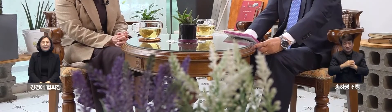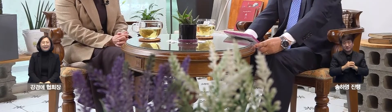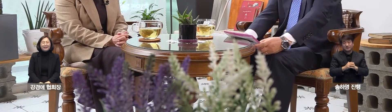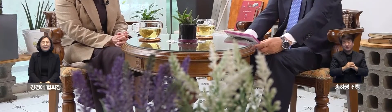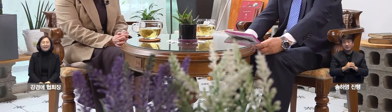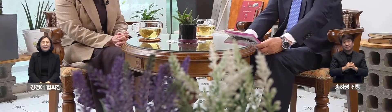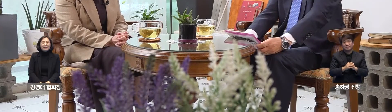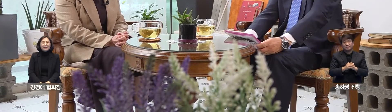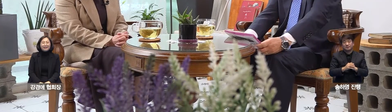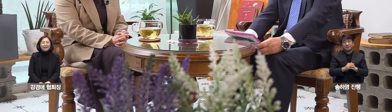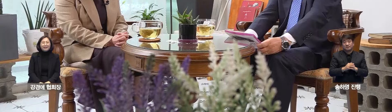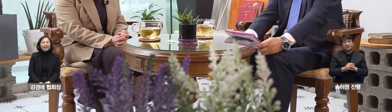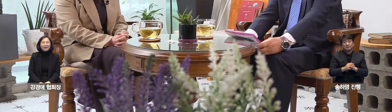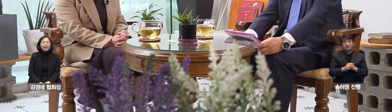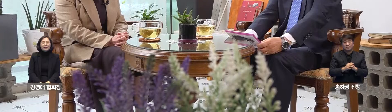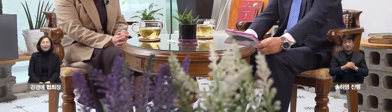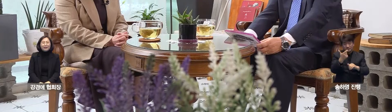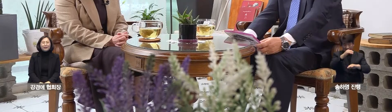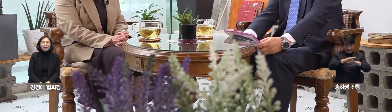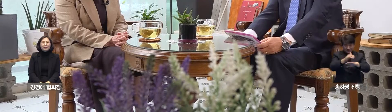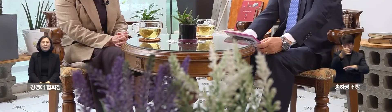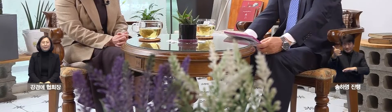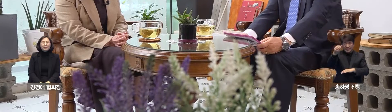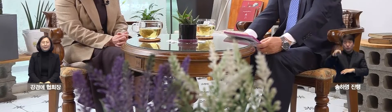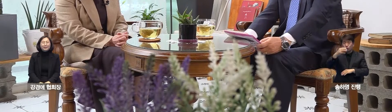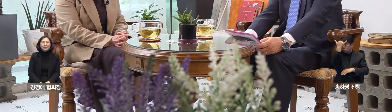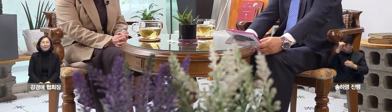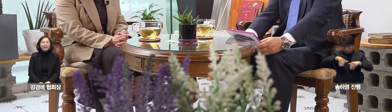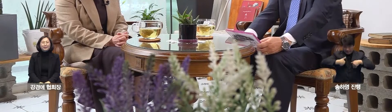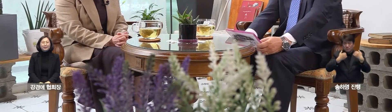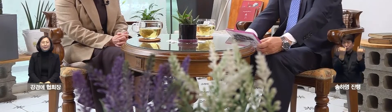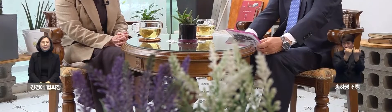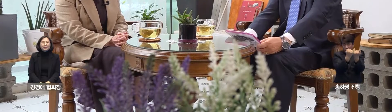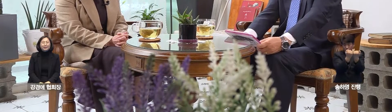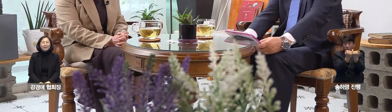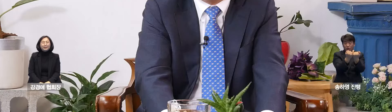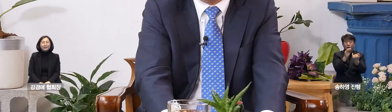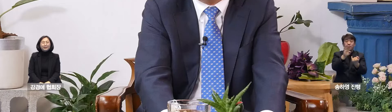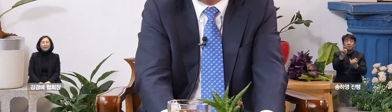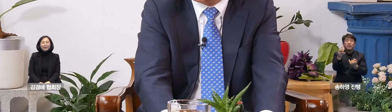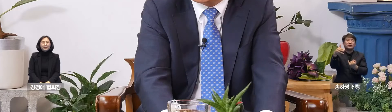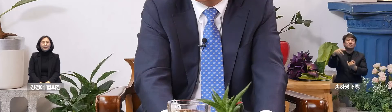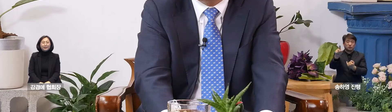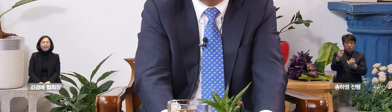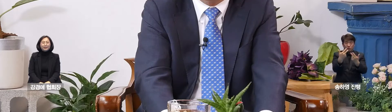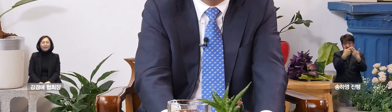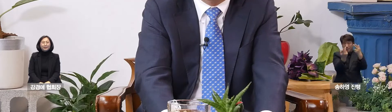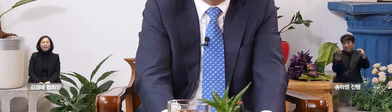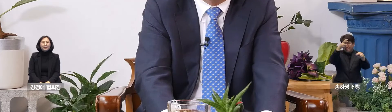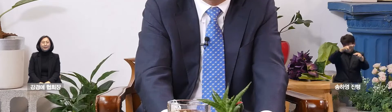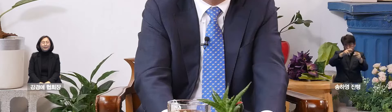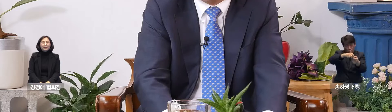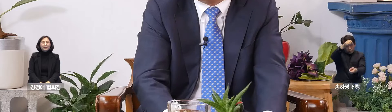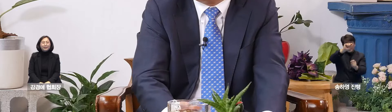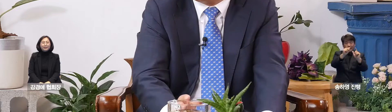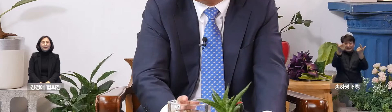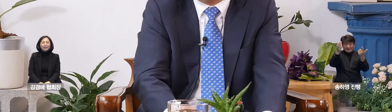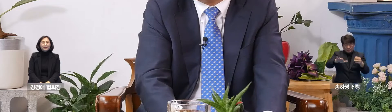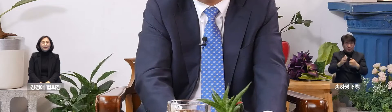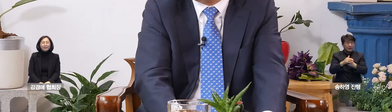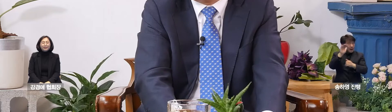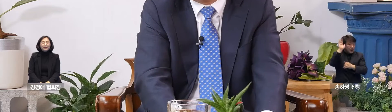이제 하여튼 대전 세종 충남 여성 벤처 협회로 취임하신 지 뭐 이렇게 오래되진 않았지만 네네. 이제